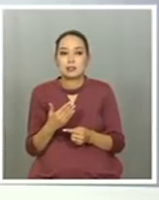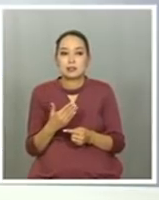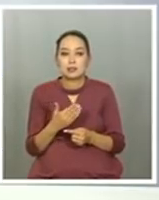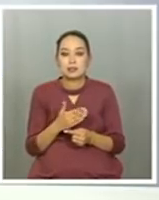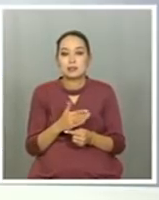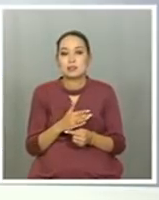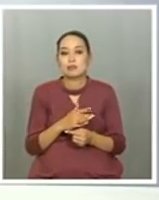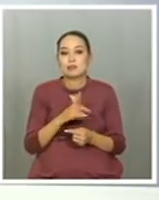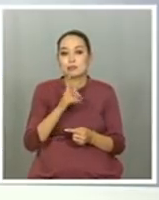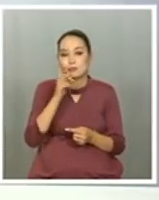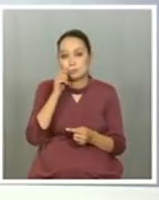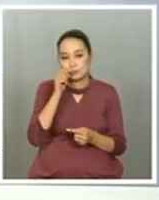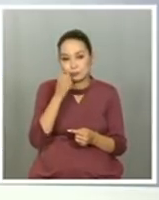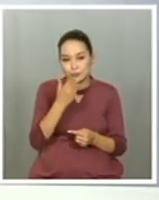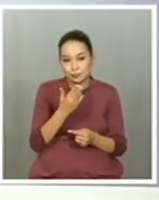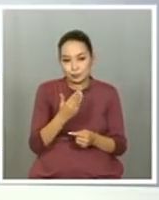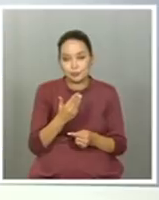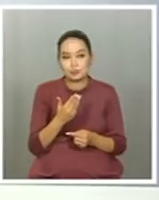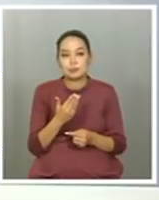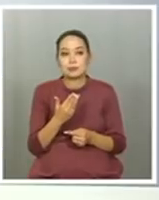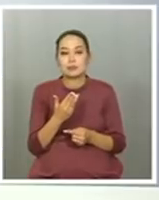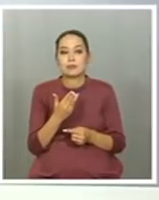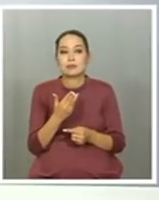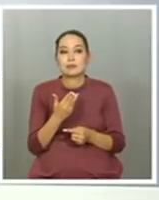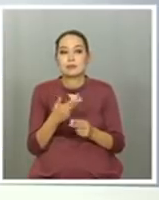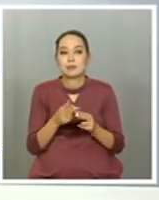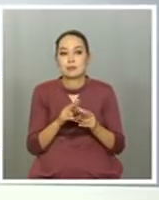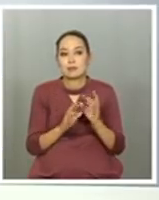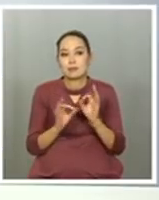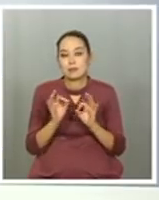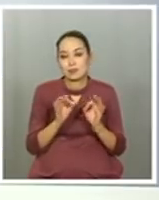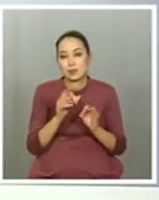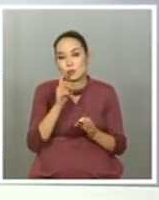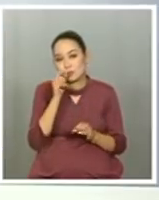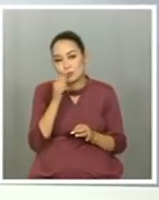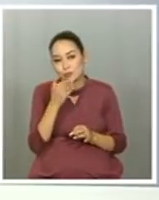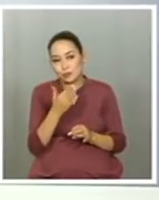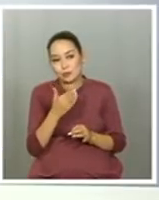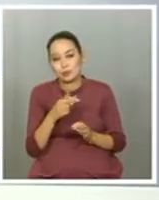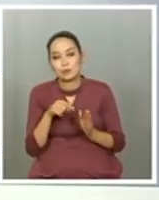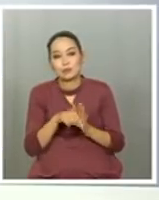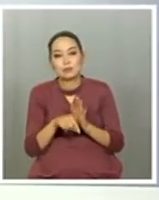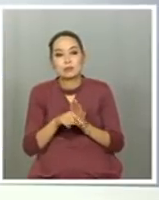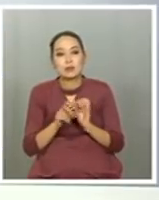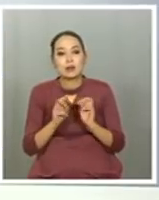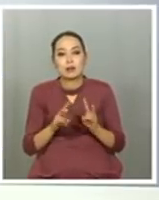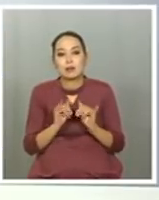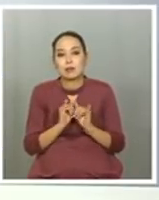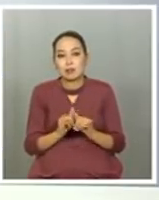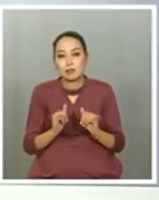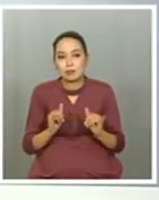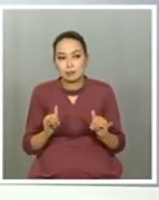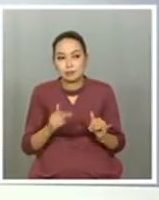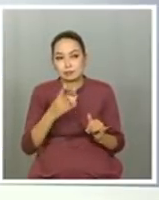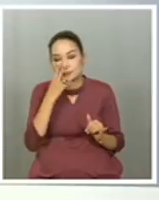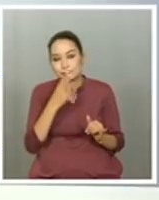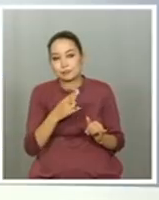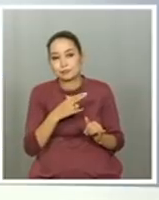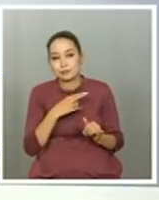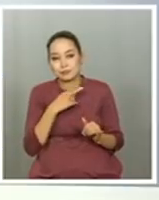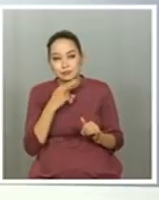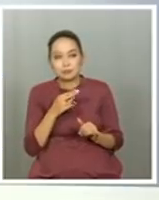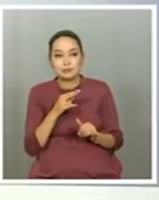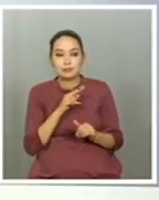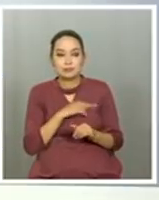жыныс жасушасының дамуы. Аталық жыныс жасушасының дамуы тозаң қап түтігінде жүзеге